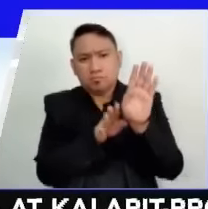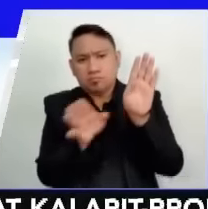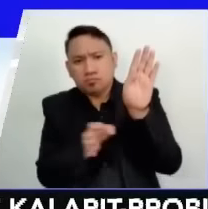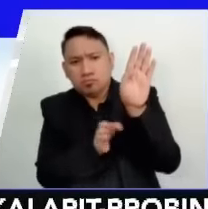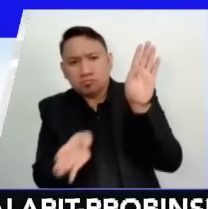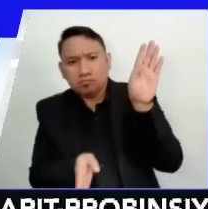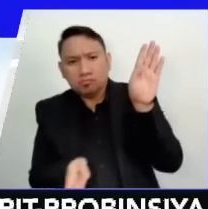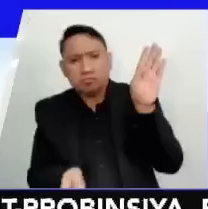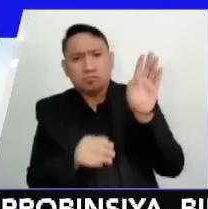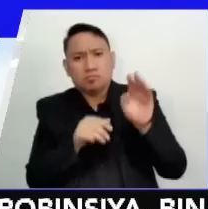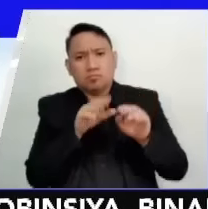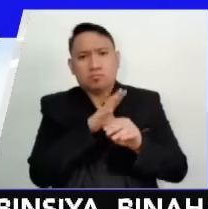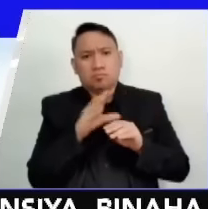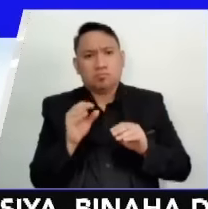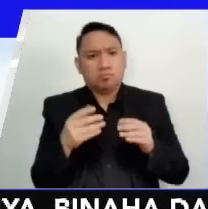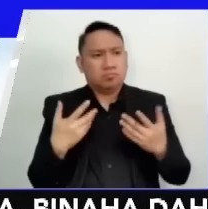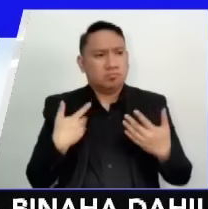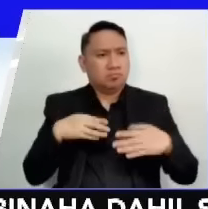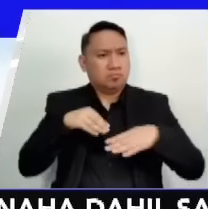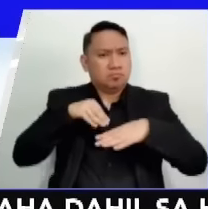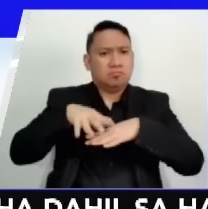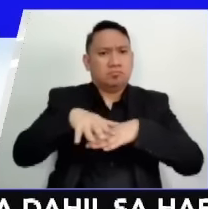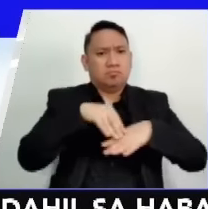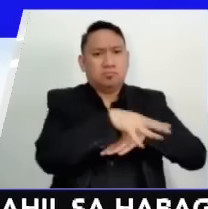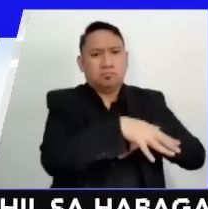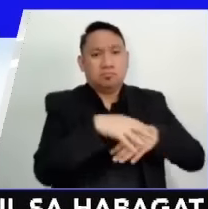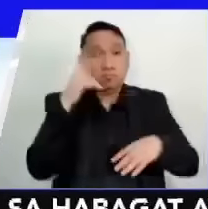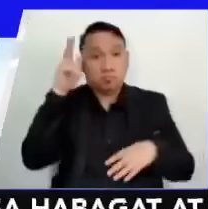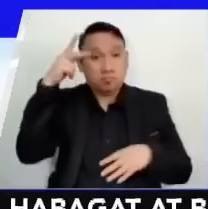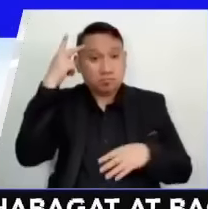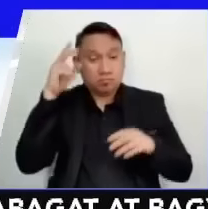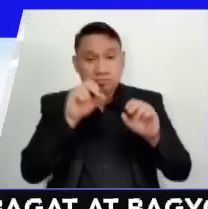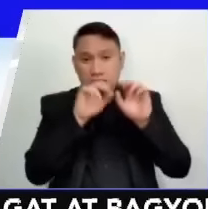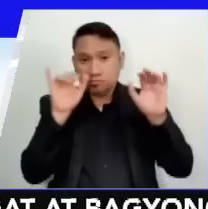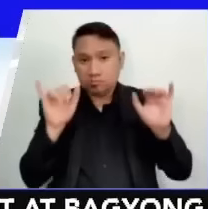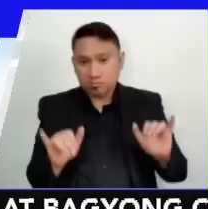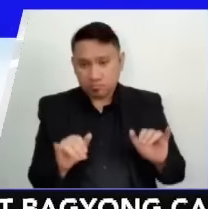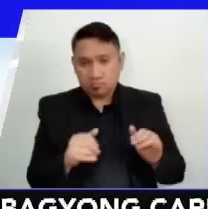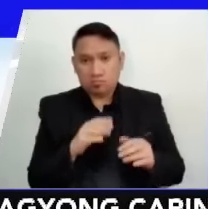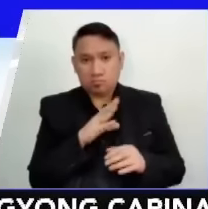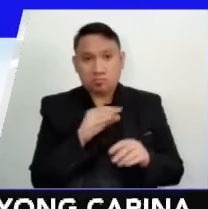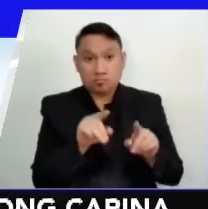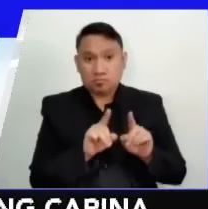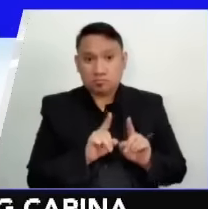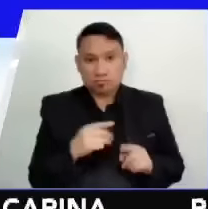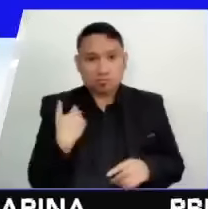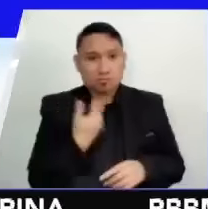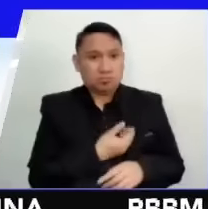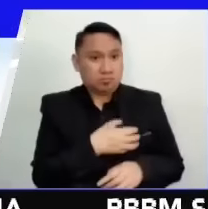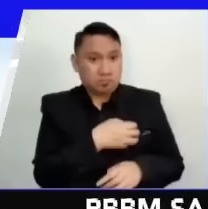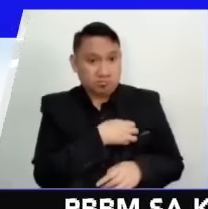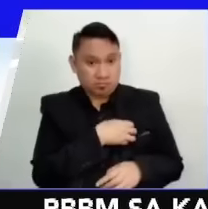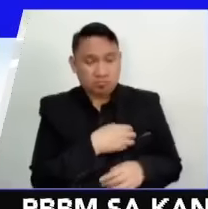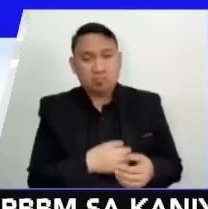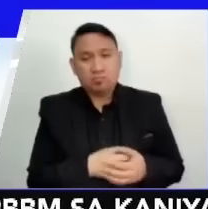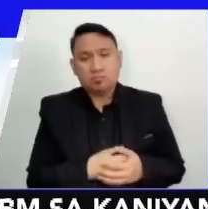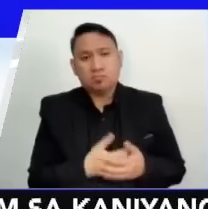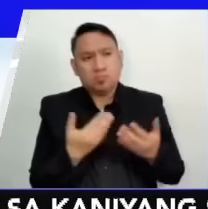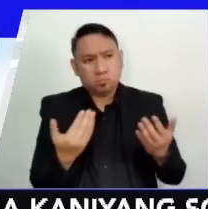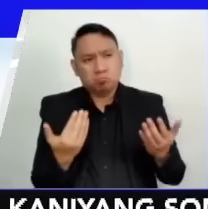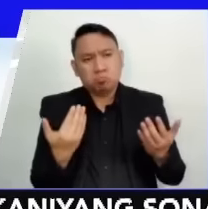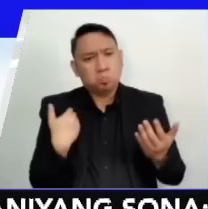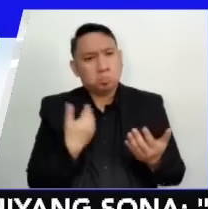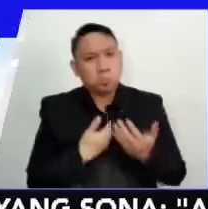sila ng impluwensya sa ating political system at sa enforcement system natin kaya Nagpapasalamat ako sa ating